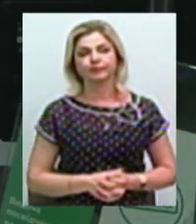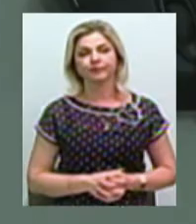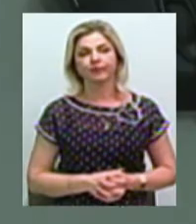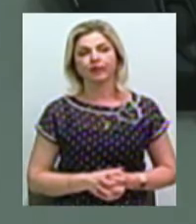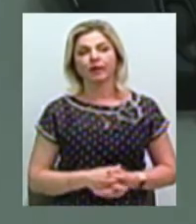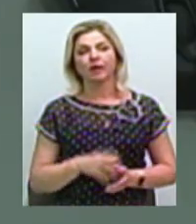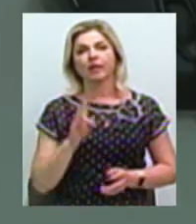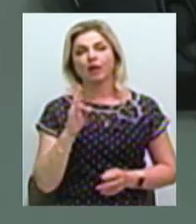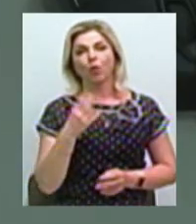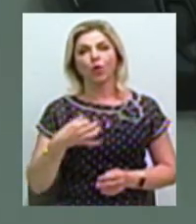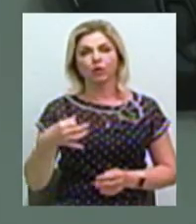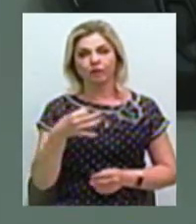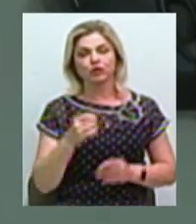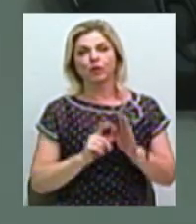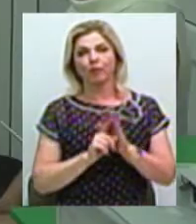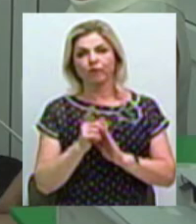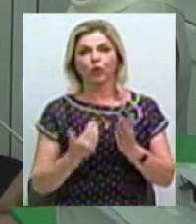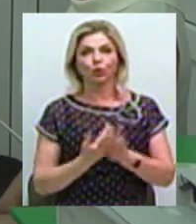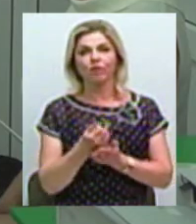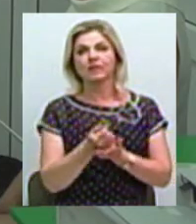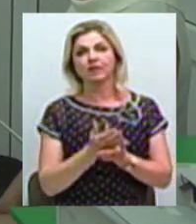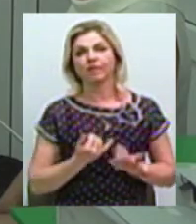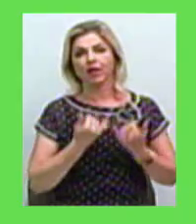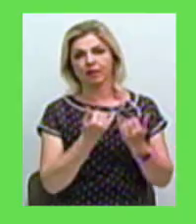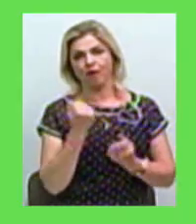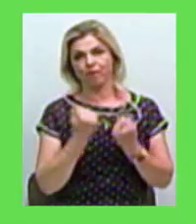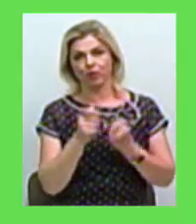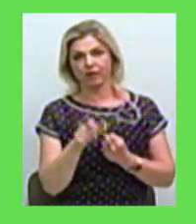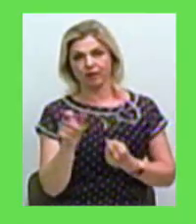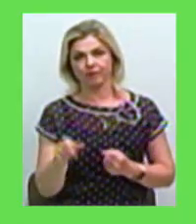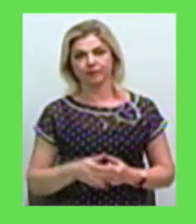На Миколаївщині впроваджують новий сервіс для водіїв.